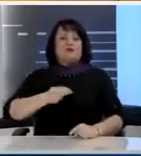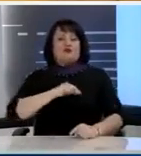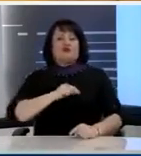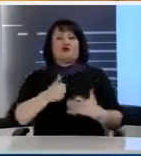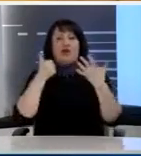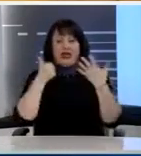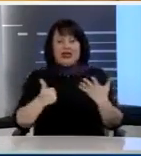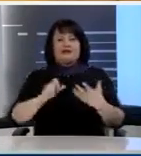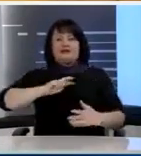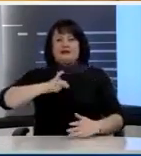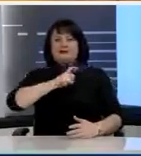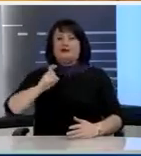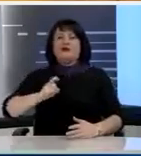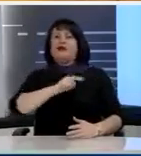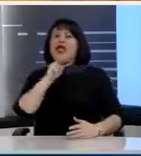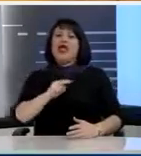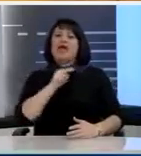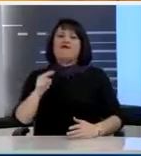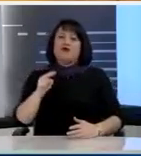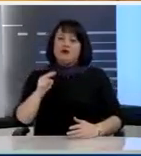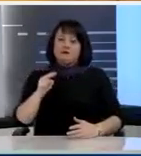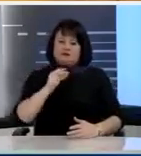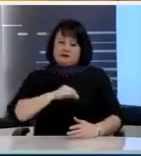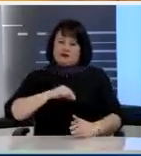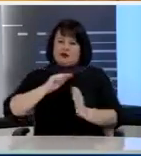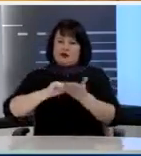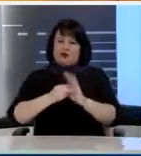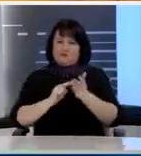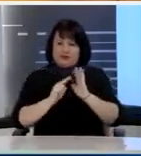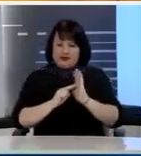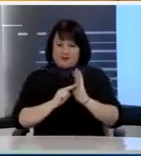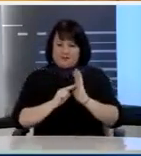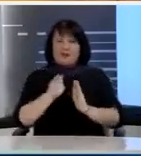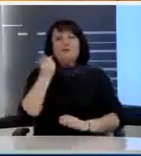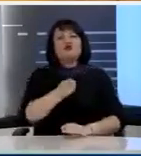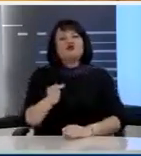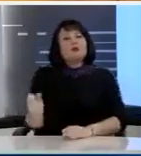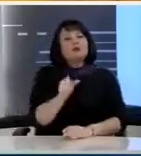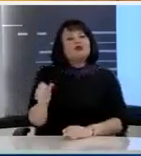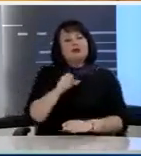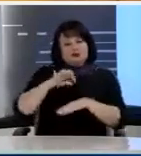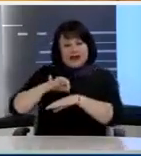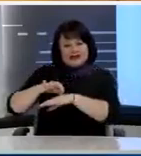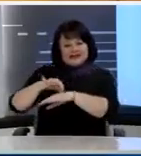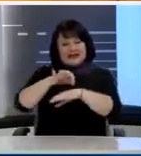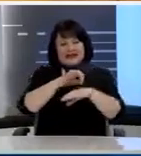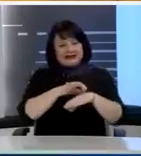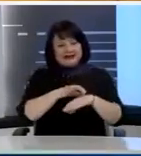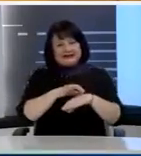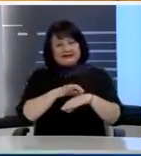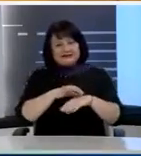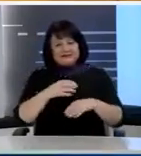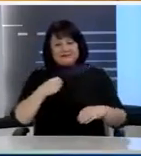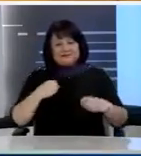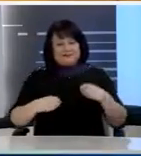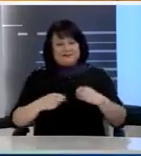6 δισεκατομμύρια ευρώ. Μέρος από αυτή την εξοικονόμηση επέστρεψα στους ασθενείς. Έτσι οι ρευματοπαθείς